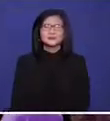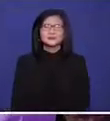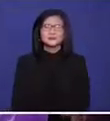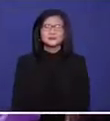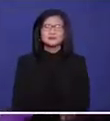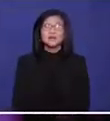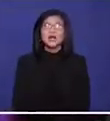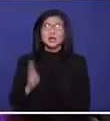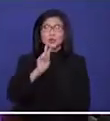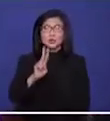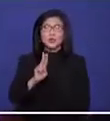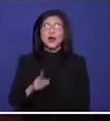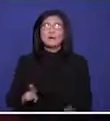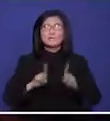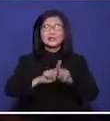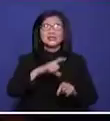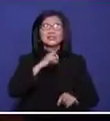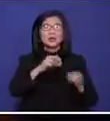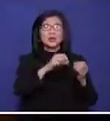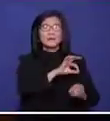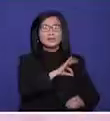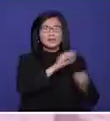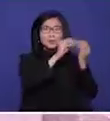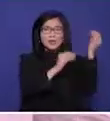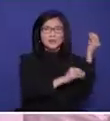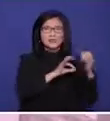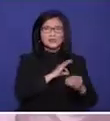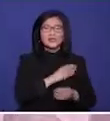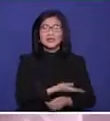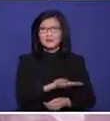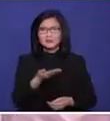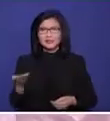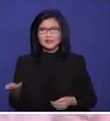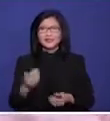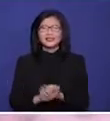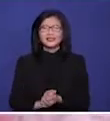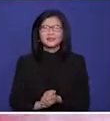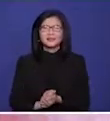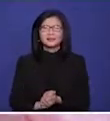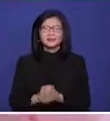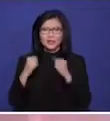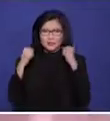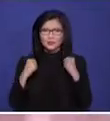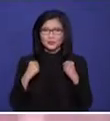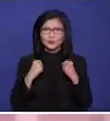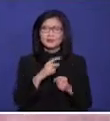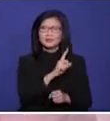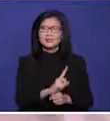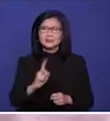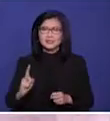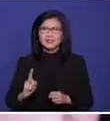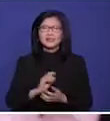Kedua pasangan calon presiden dan calon wakil presiden dipersilakan menempati podium masing-masing.